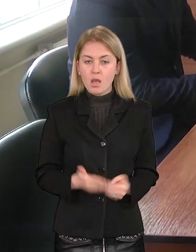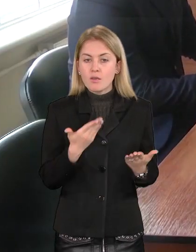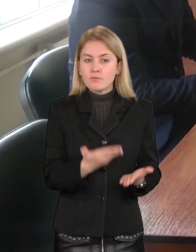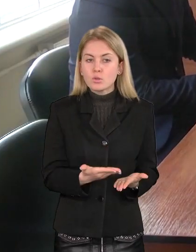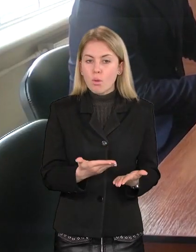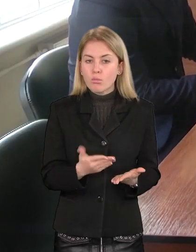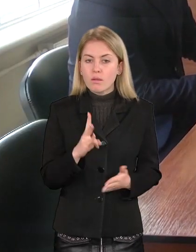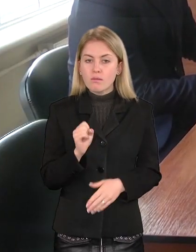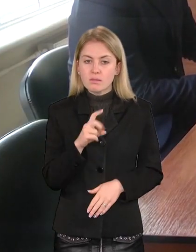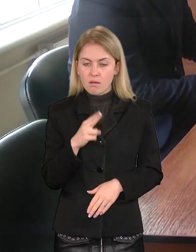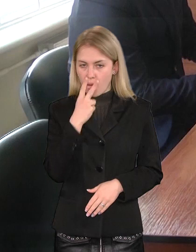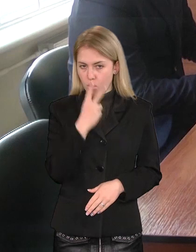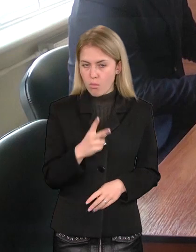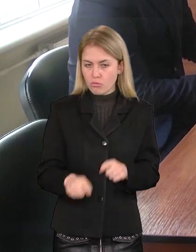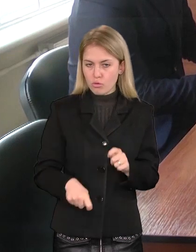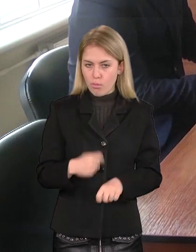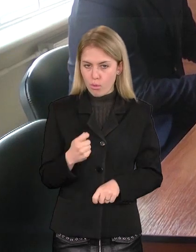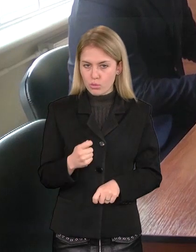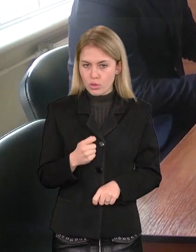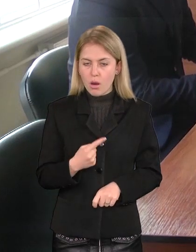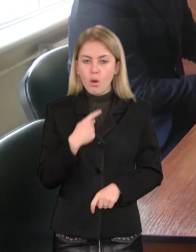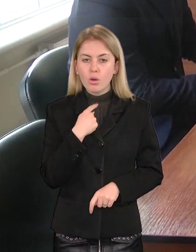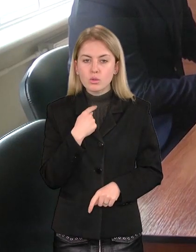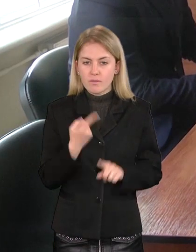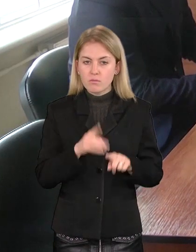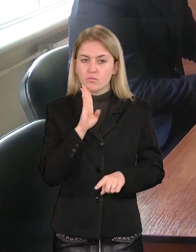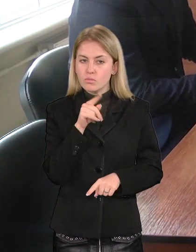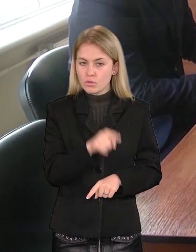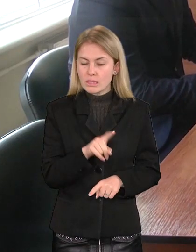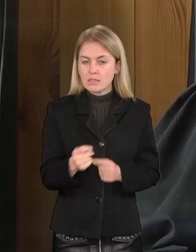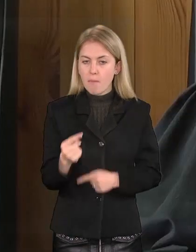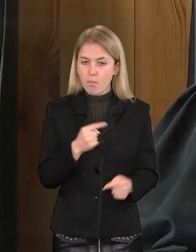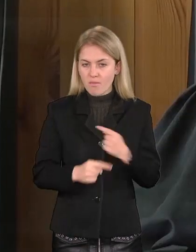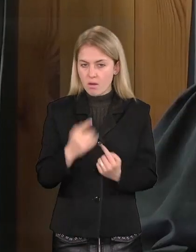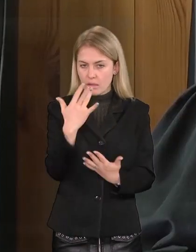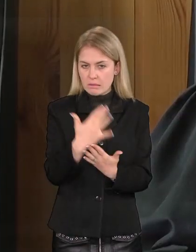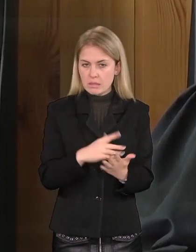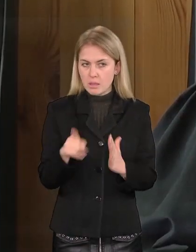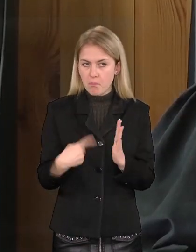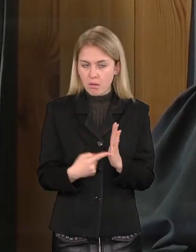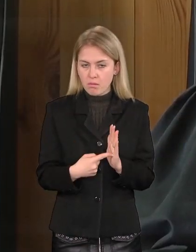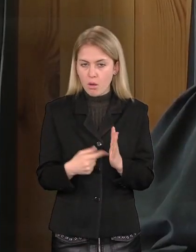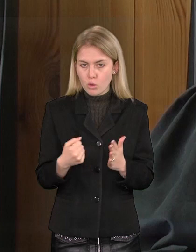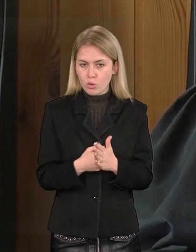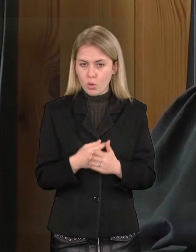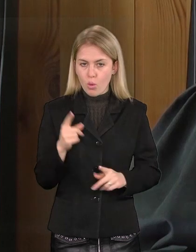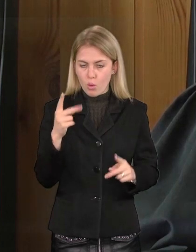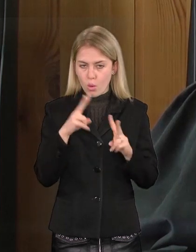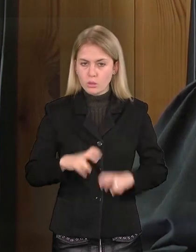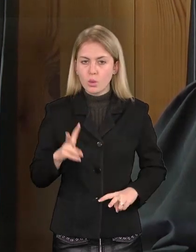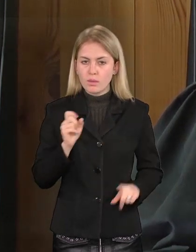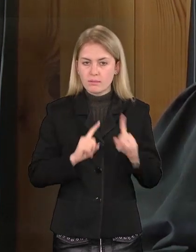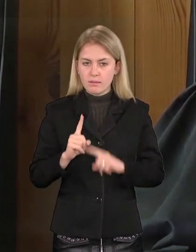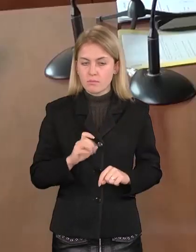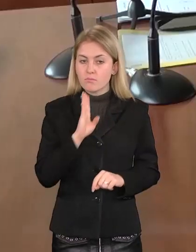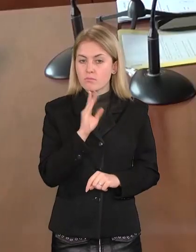цьому НАЗК і побачило порушення у голосуванні Липовою за повернення низки питань до розгляду на сесії. Але сама